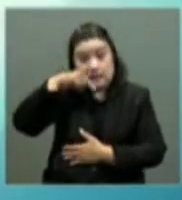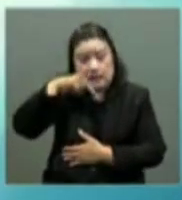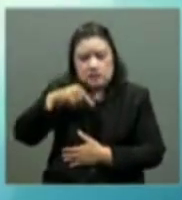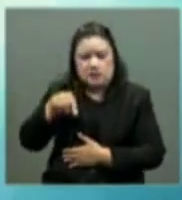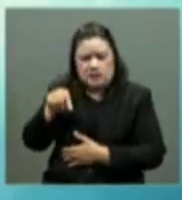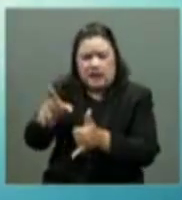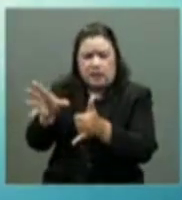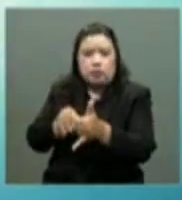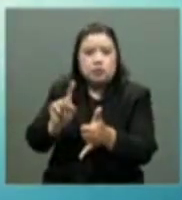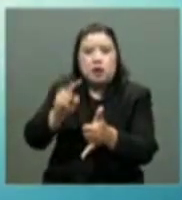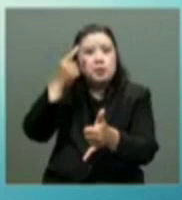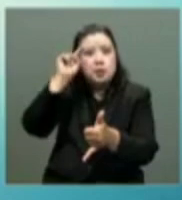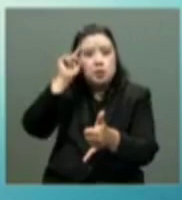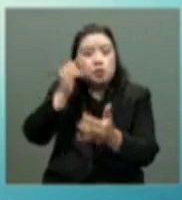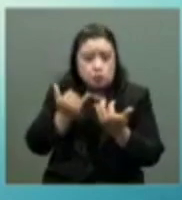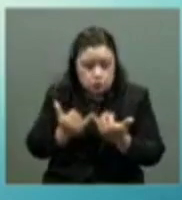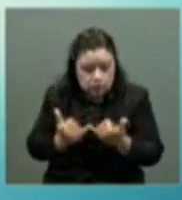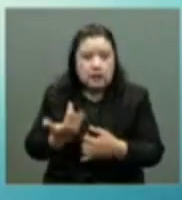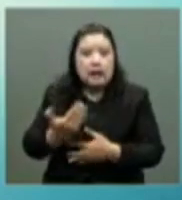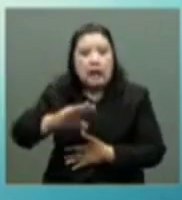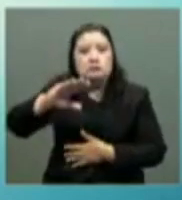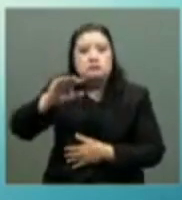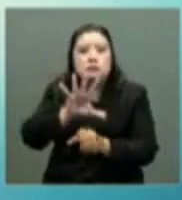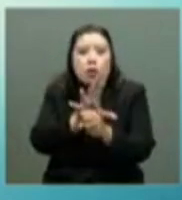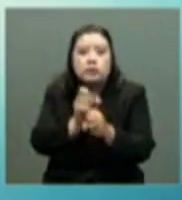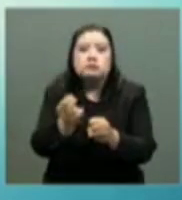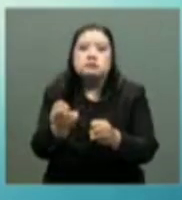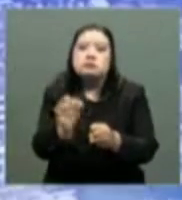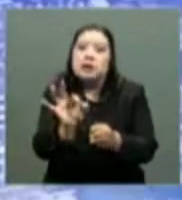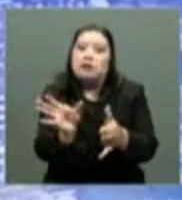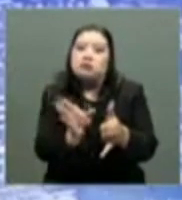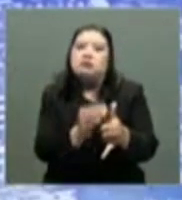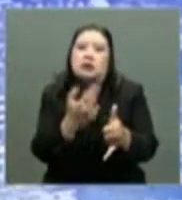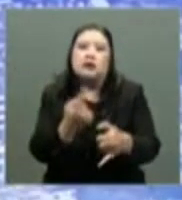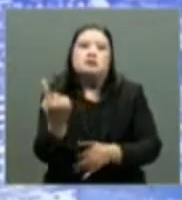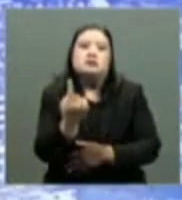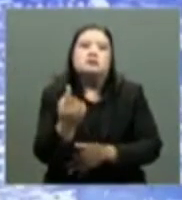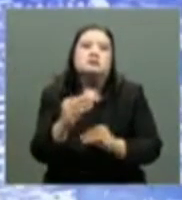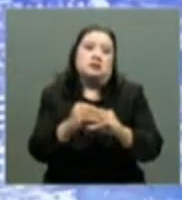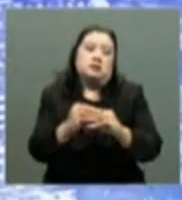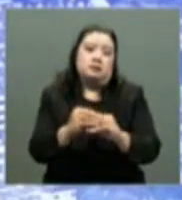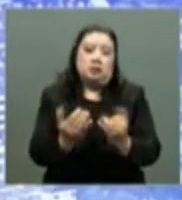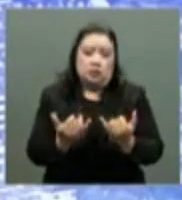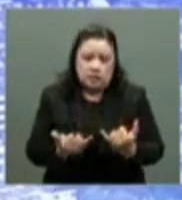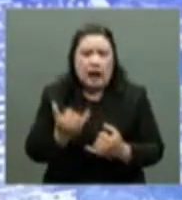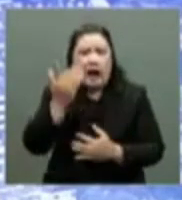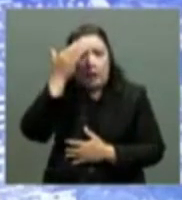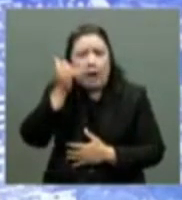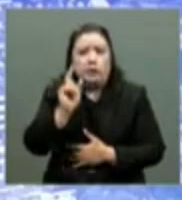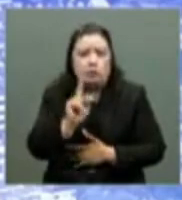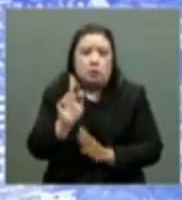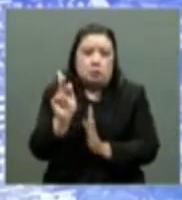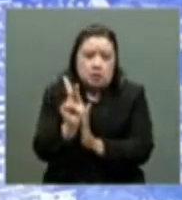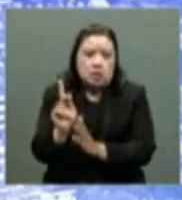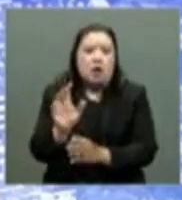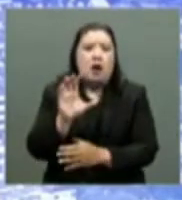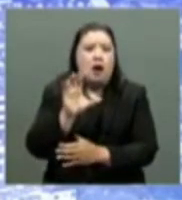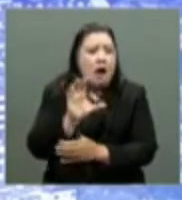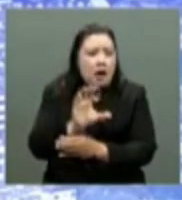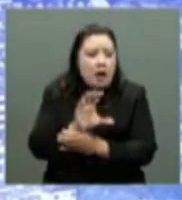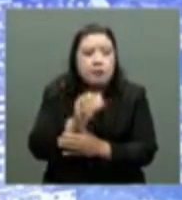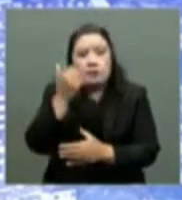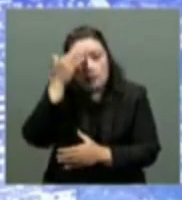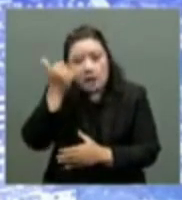ครับก็ทำให้เขาตอนนี้ป่วยแล้ว1รายนะครับเพราะฉะนั้นไม่แปลกเลยที่เราจะต้องมีมาตรการนี้ต่อเนื่องกันไปนะครับเดี๋ยวเราจะ